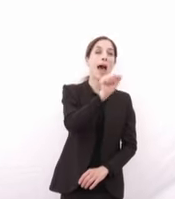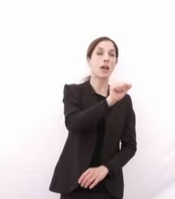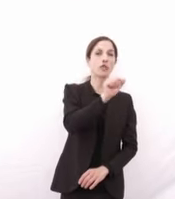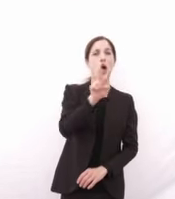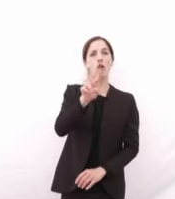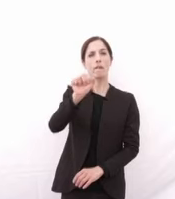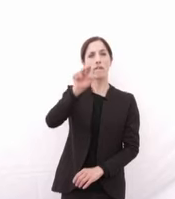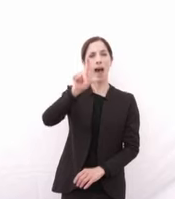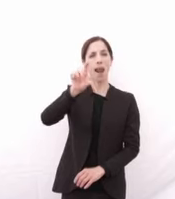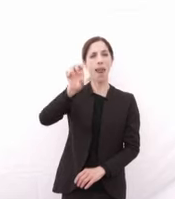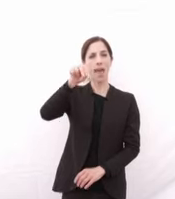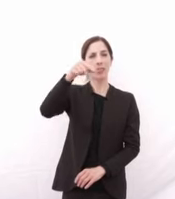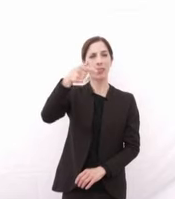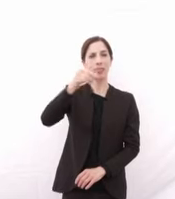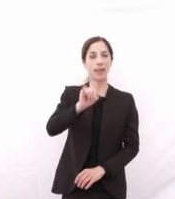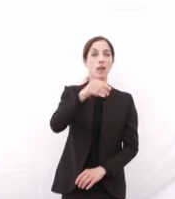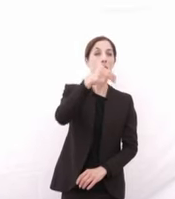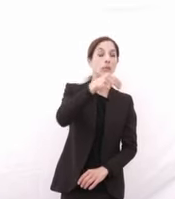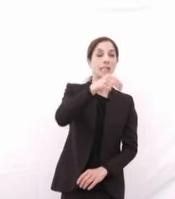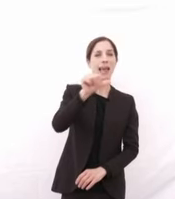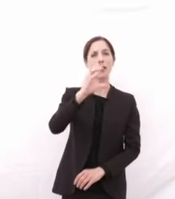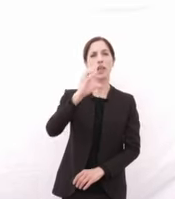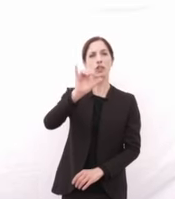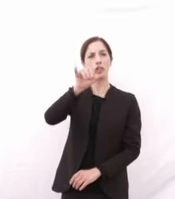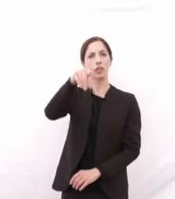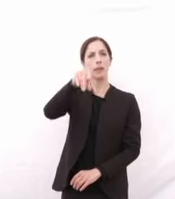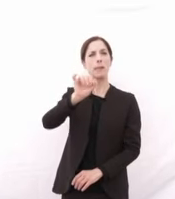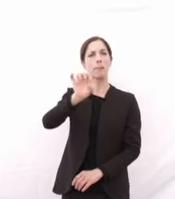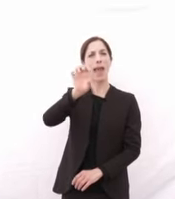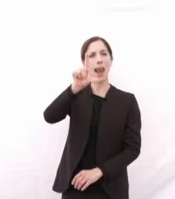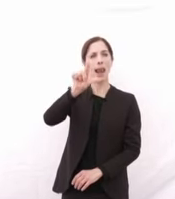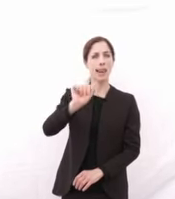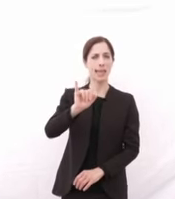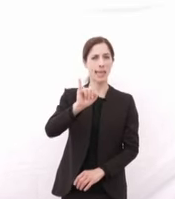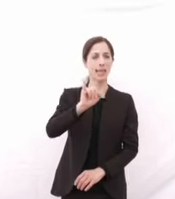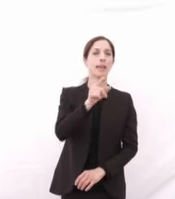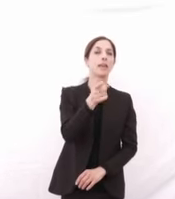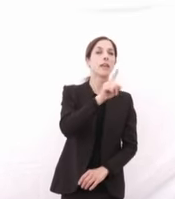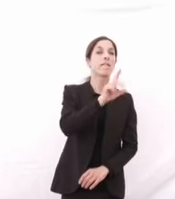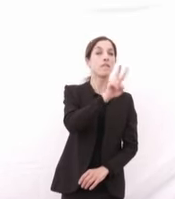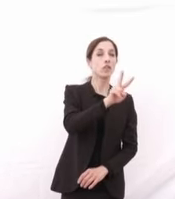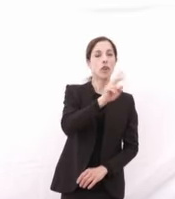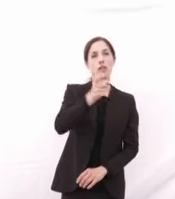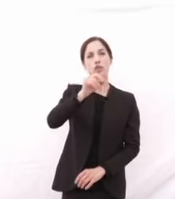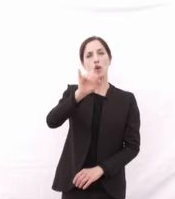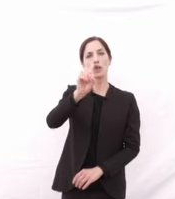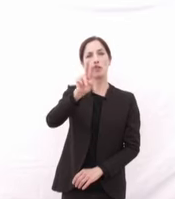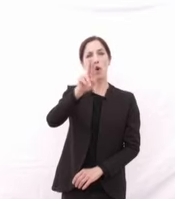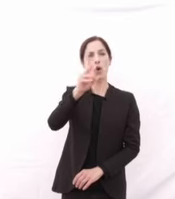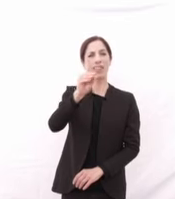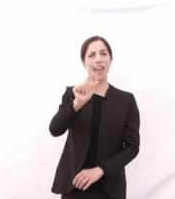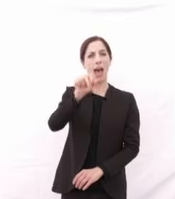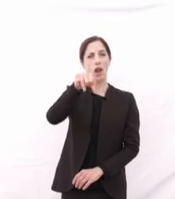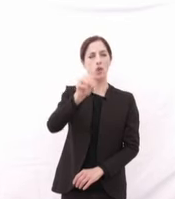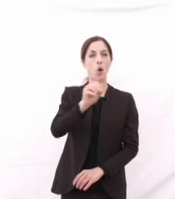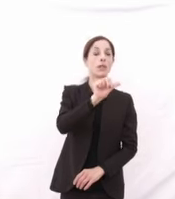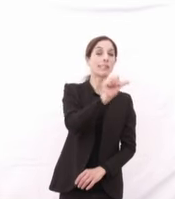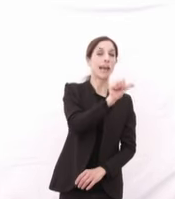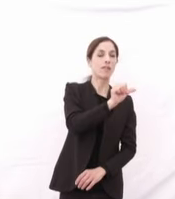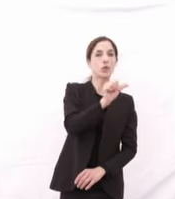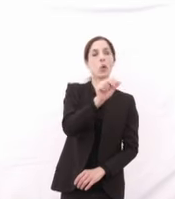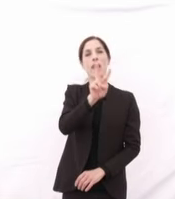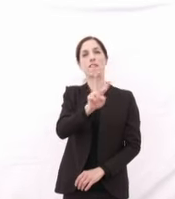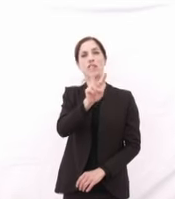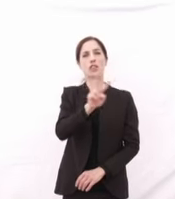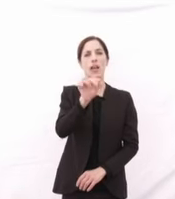Valenti, Nunziante Scibelli, Vincenzo Giordano, Salvatore